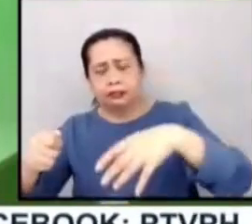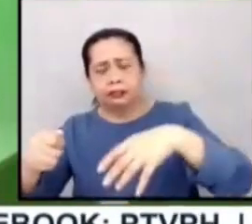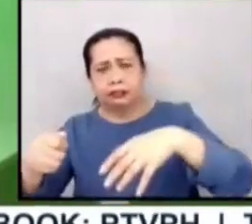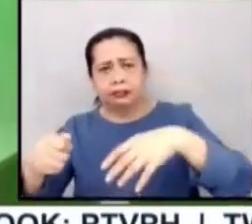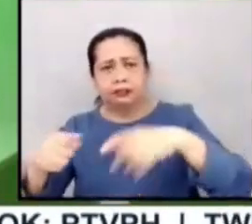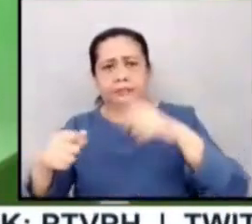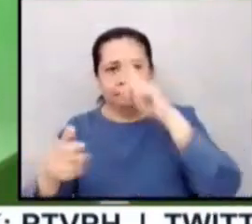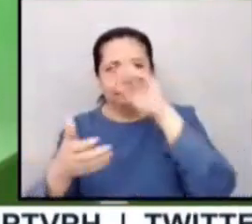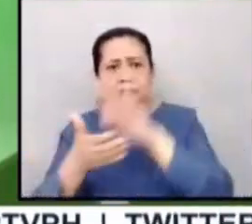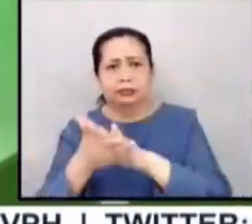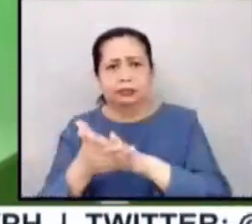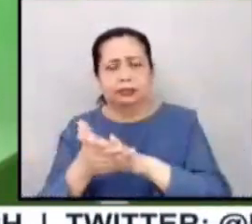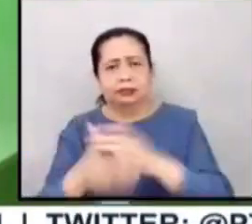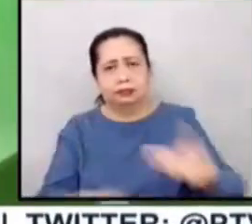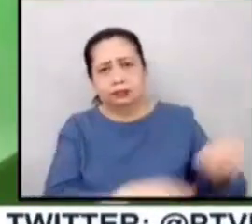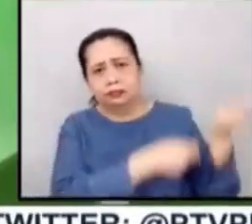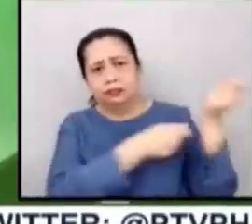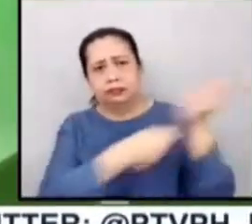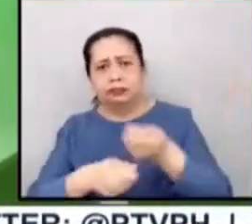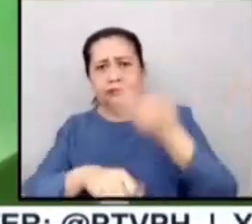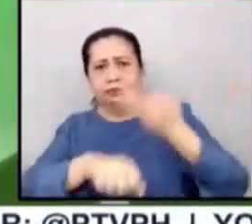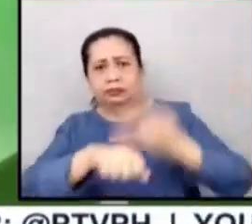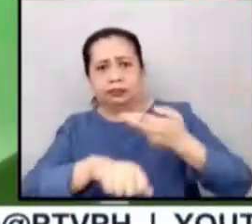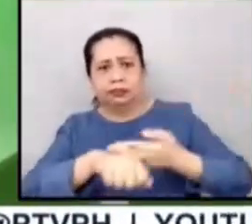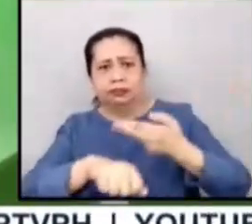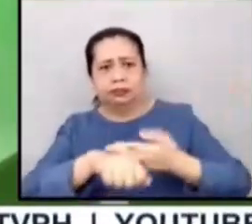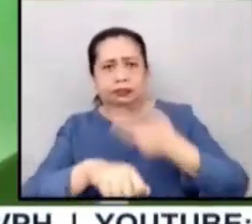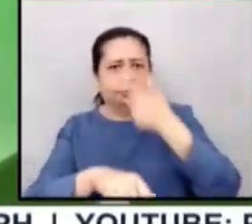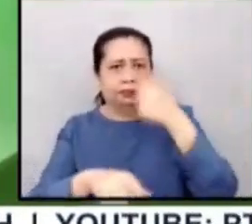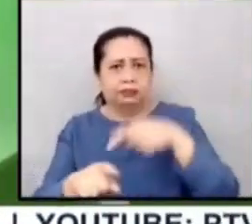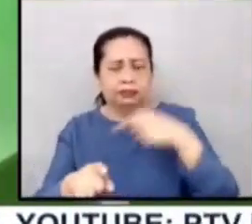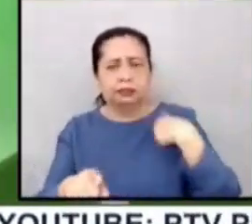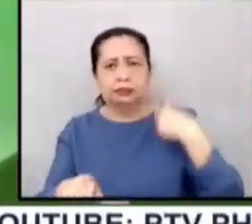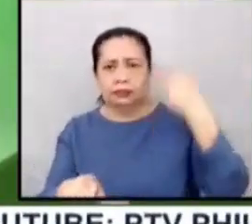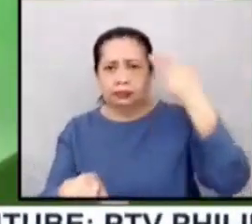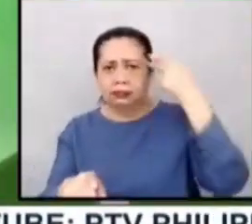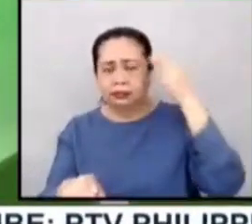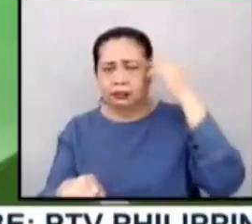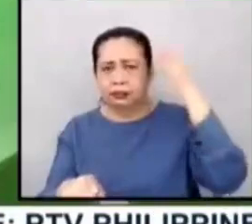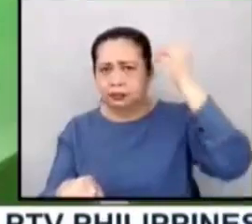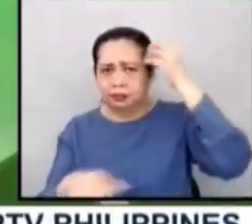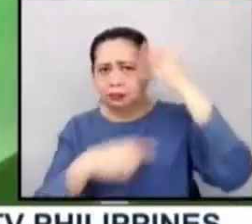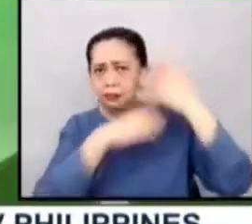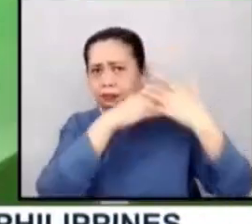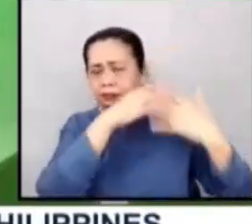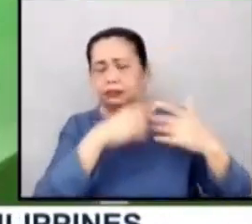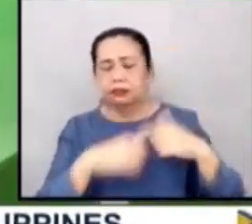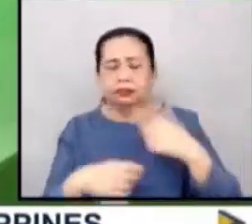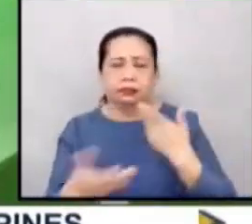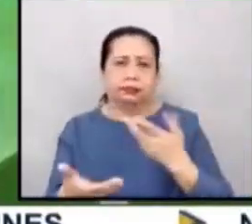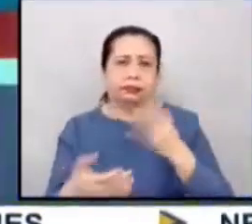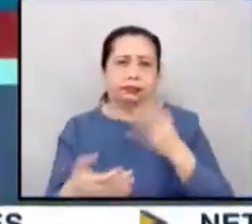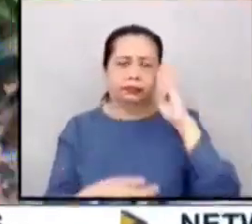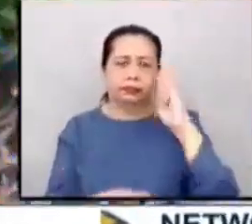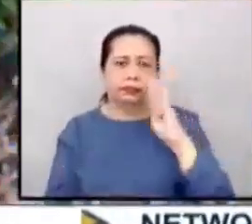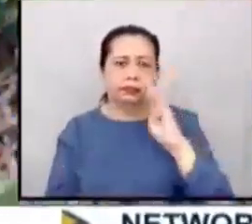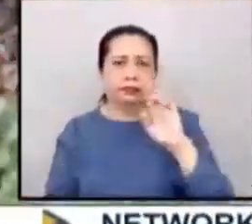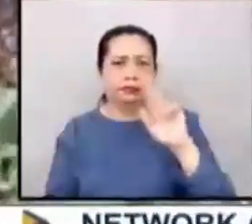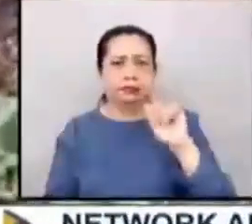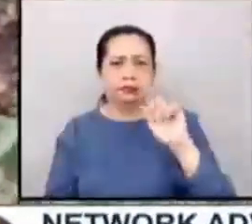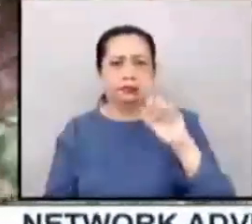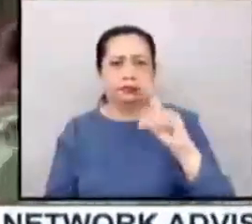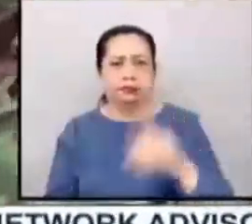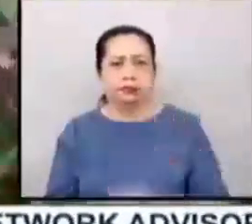pinaniniwala ang hinampas ng bato dahil sa tinamo nitong sugat sa ulo. Si Bernard Haujan sa detalye.